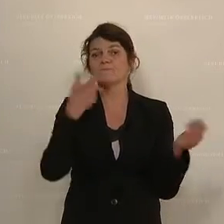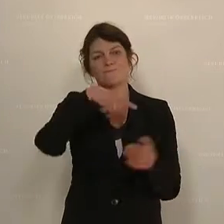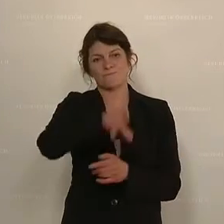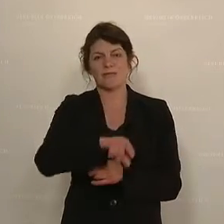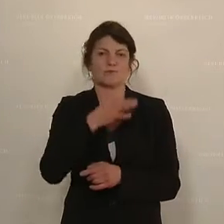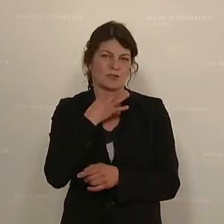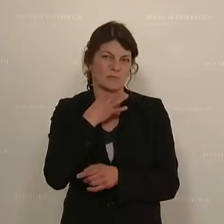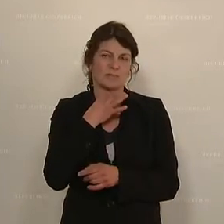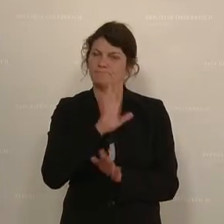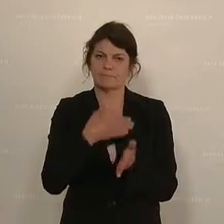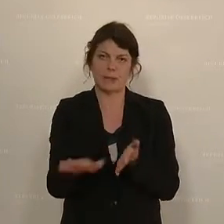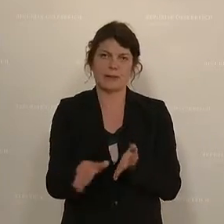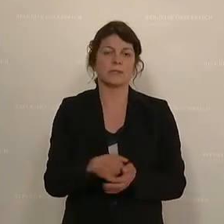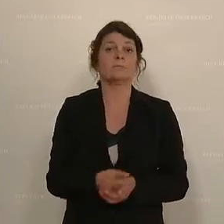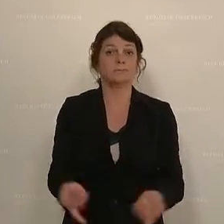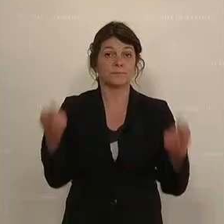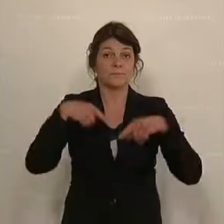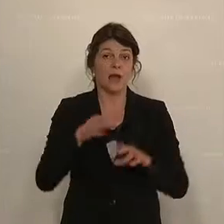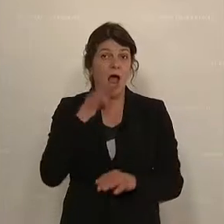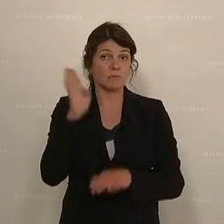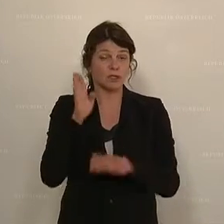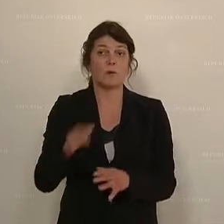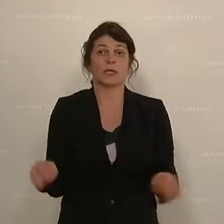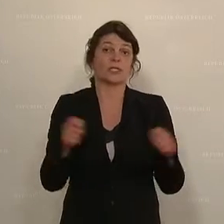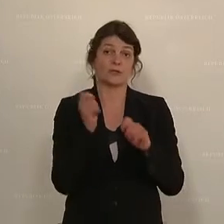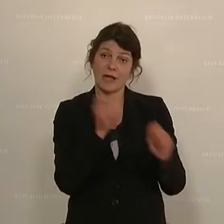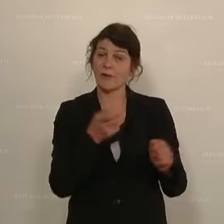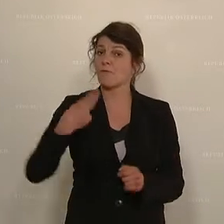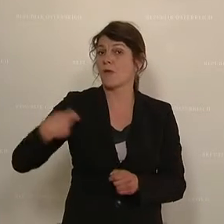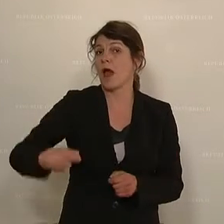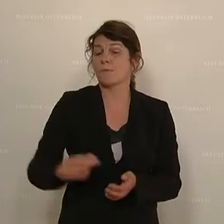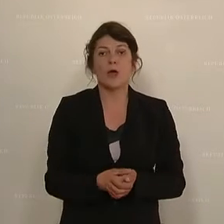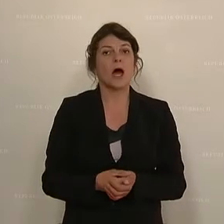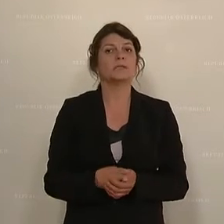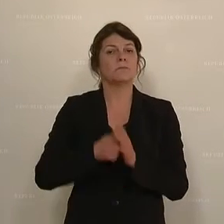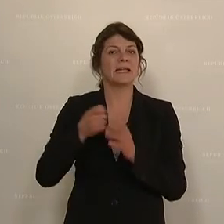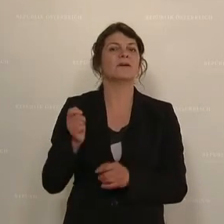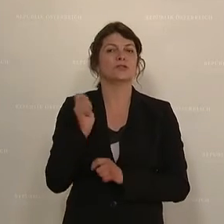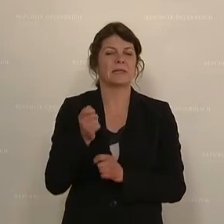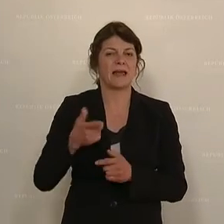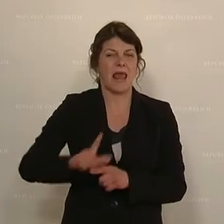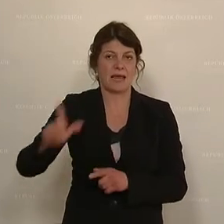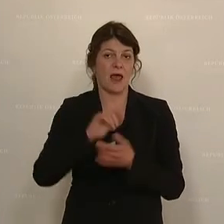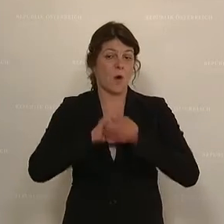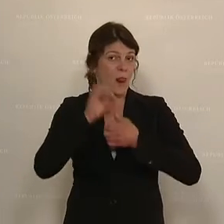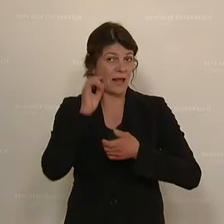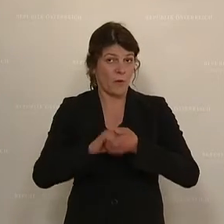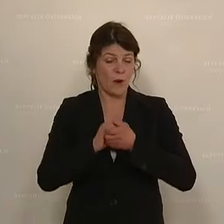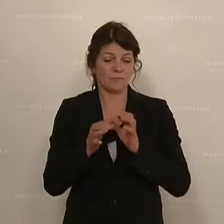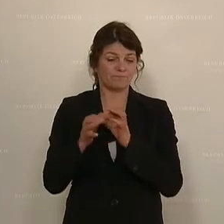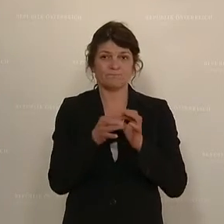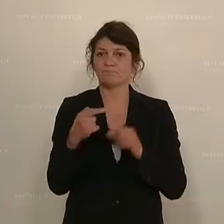Minderheit. Abgelehnt. Abstimmung über den Entschließungsantrag der Abgeordneten Peter Schmidt-Lechner, Kolleginnen und Kollegen